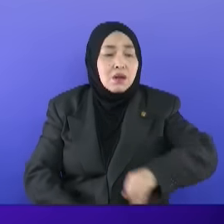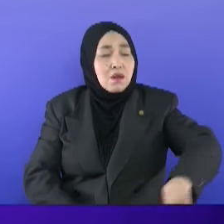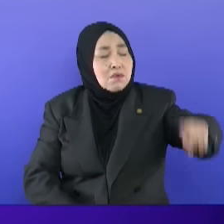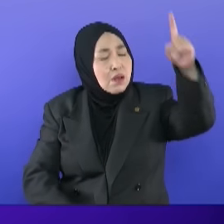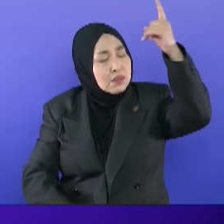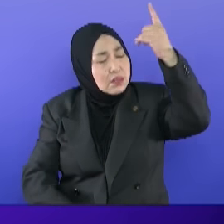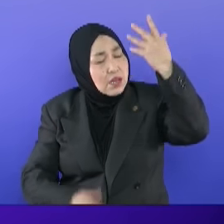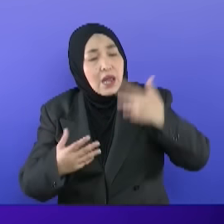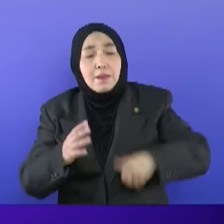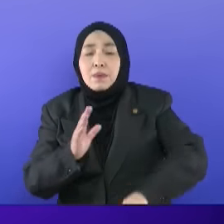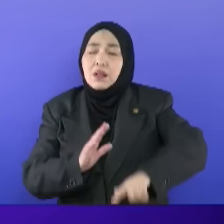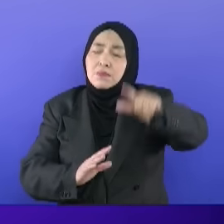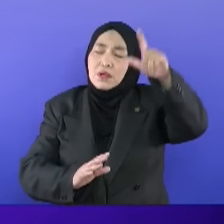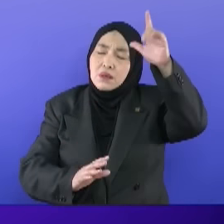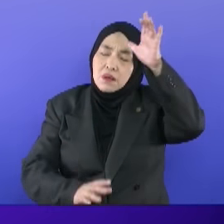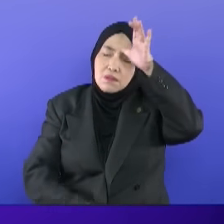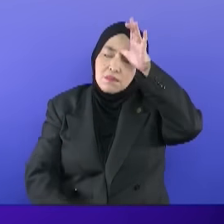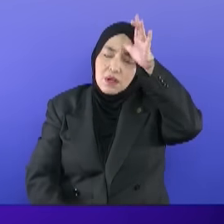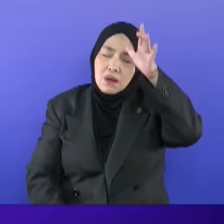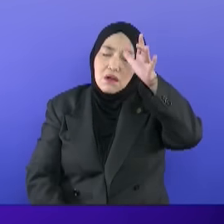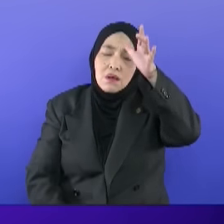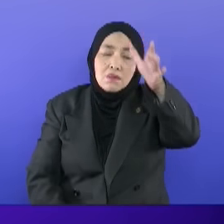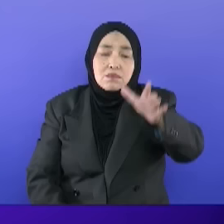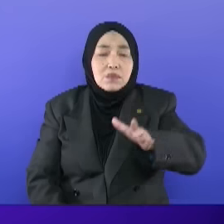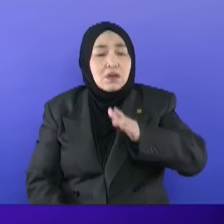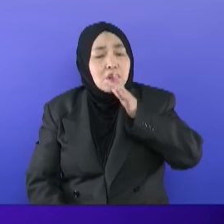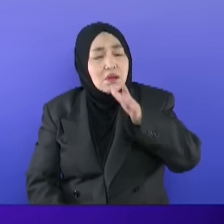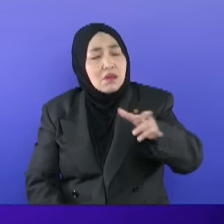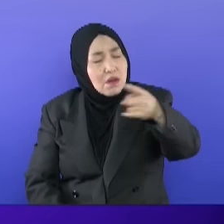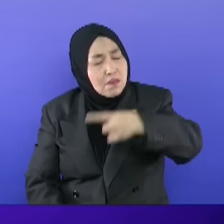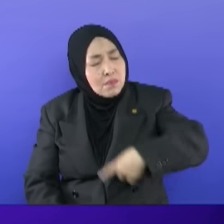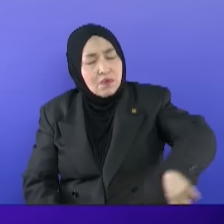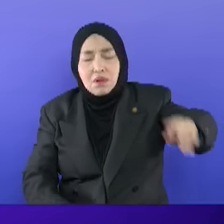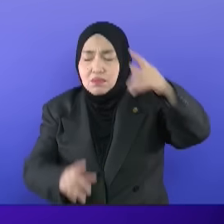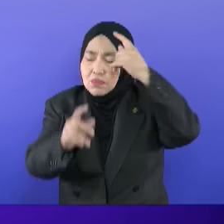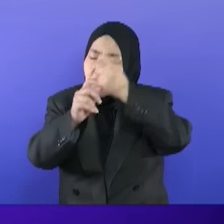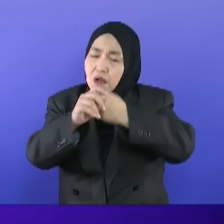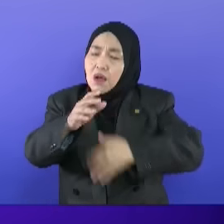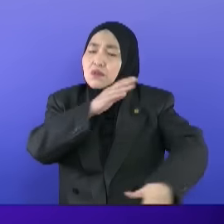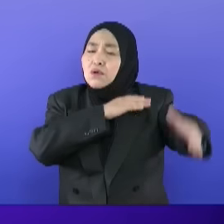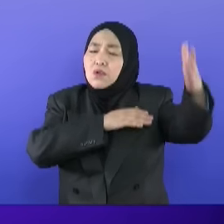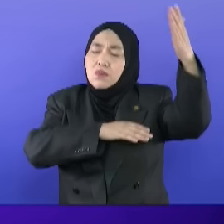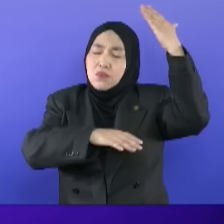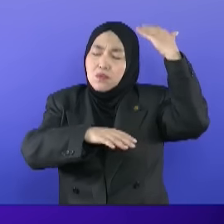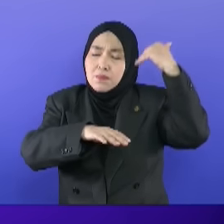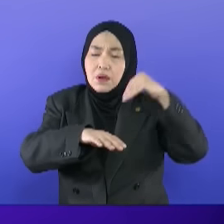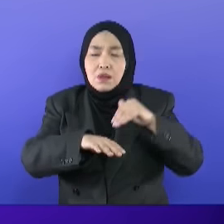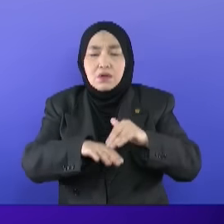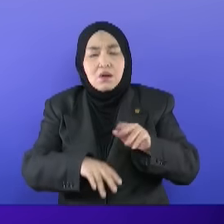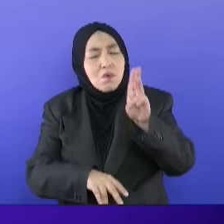an'amtu alaikum wa anni fadaltukum.